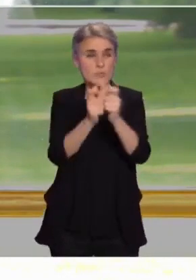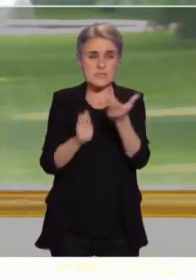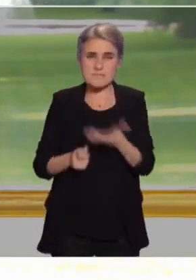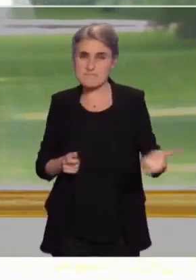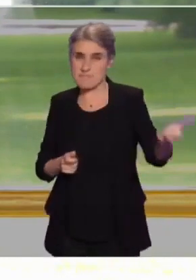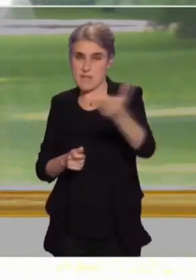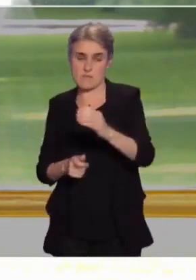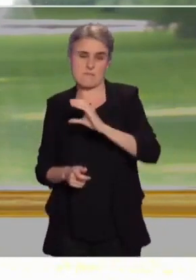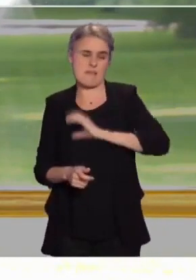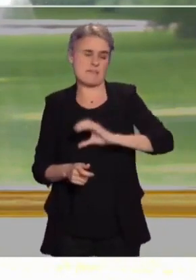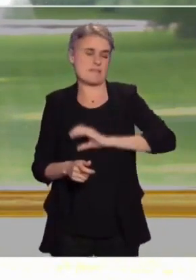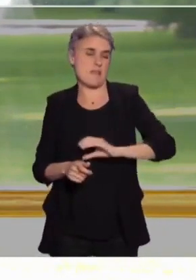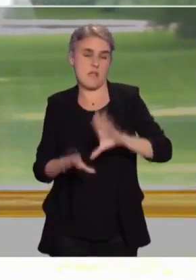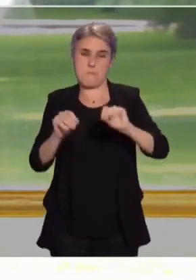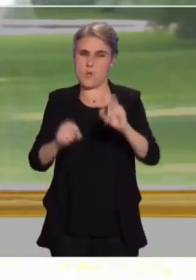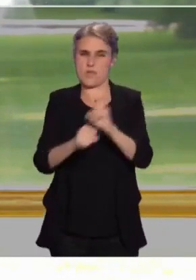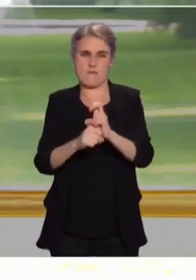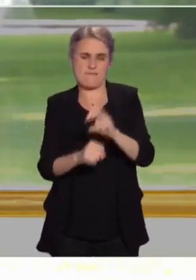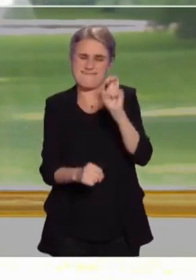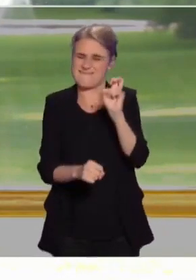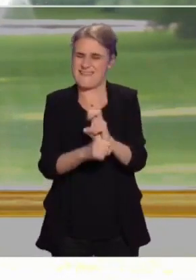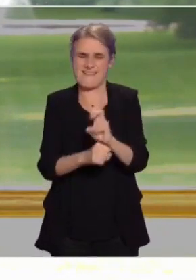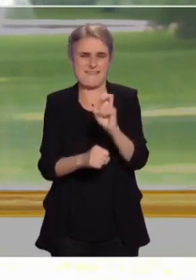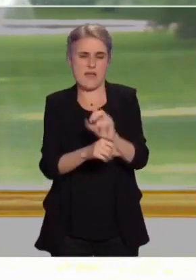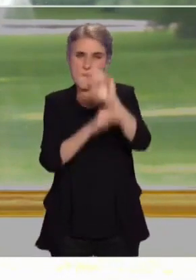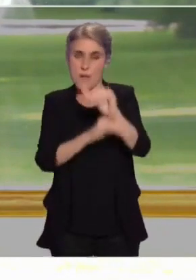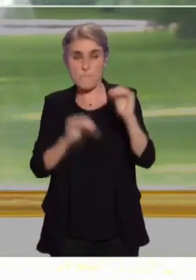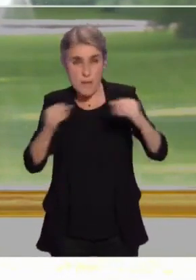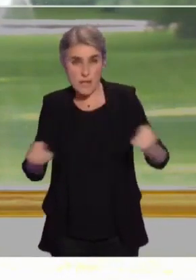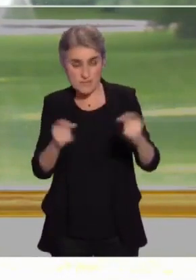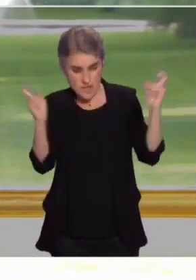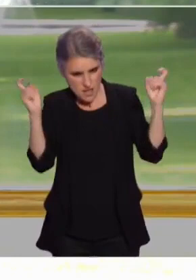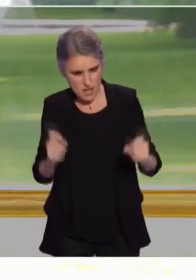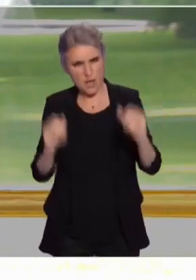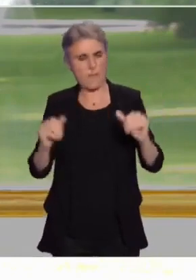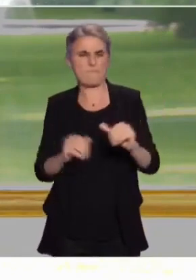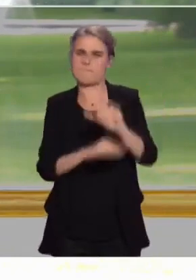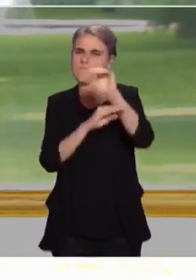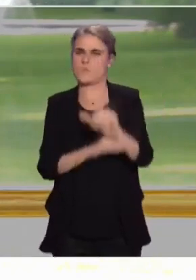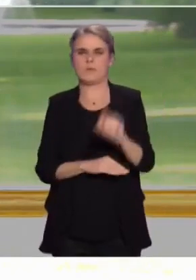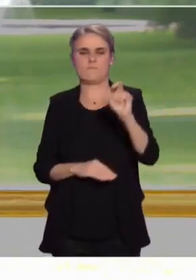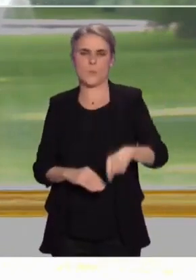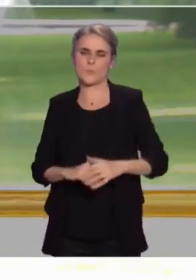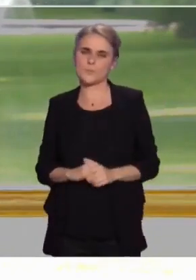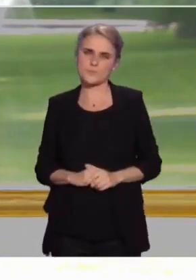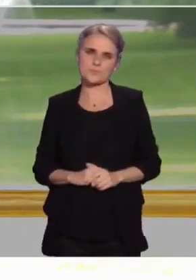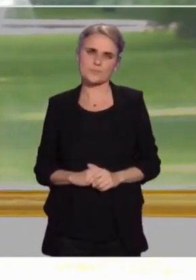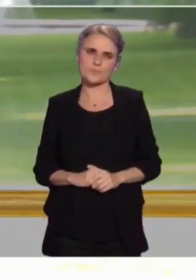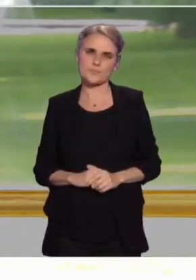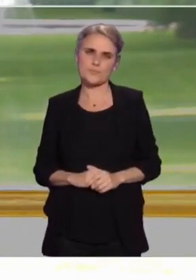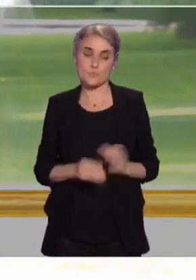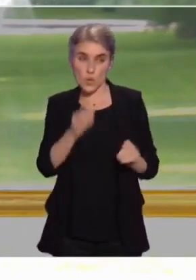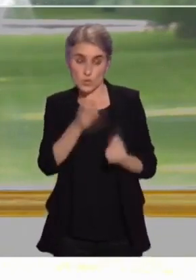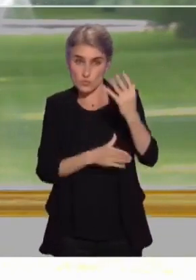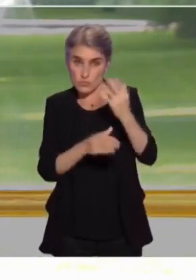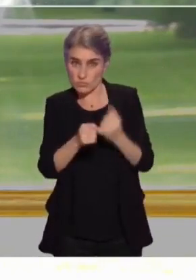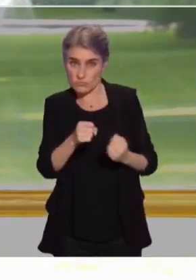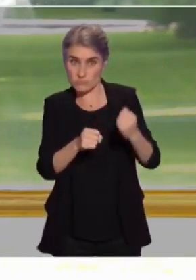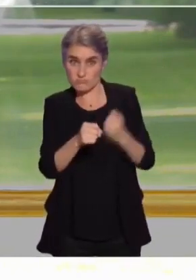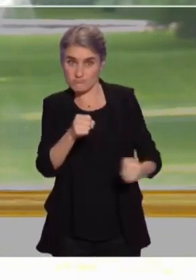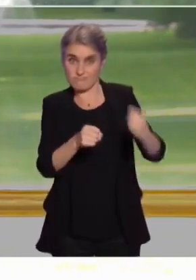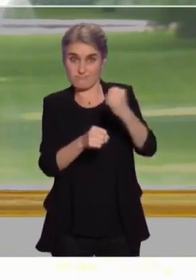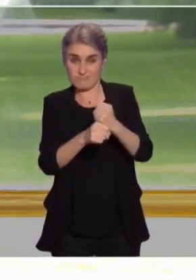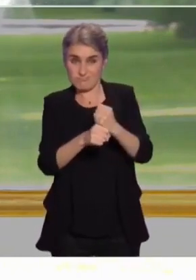préserver le plus d'emplois possible malgré les baisses d'activité il nous faut créer de nouveaux emplois en investissant